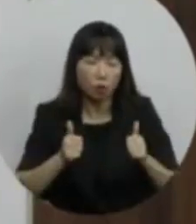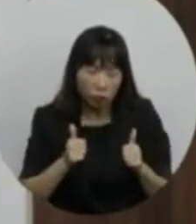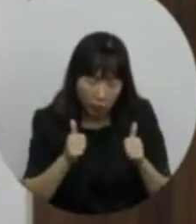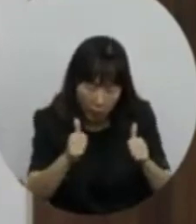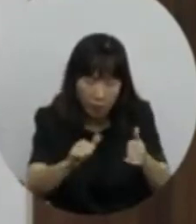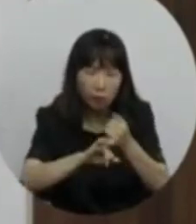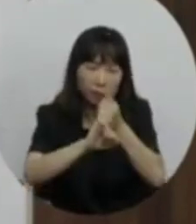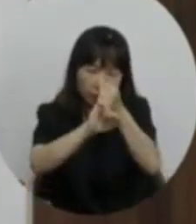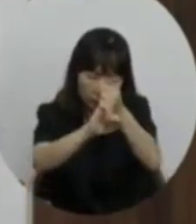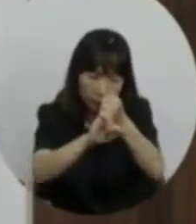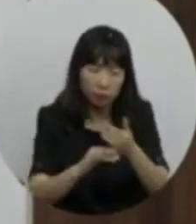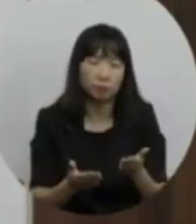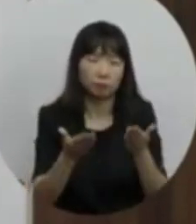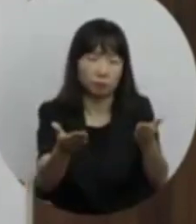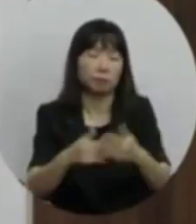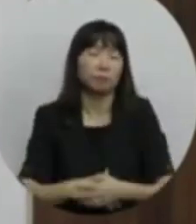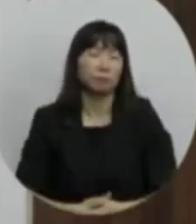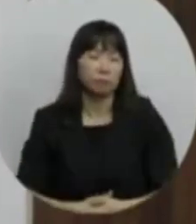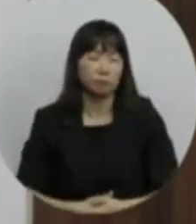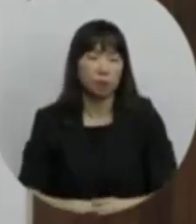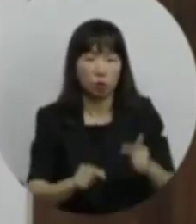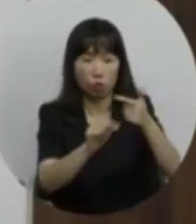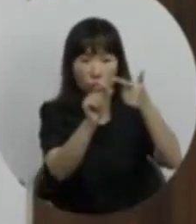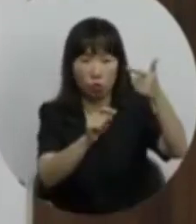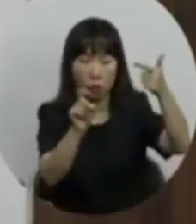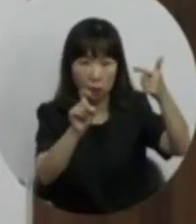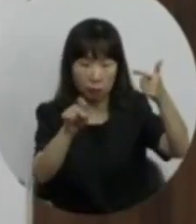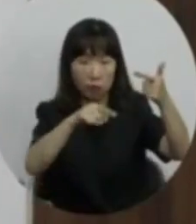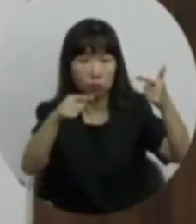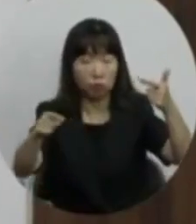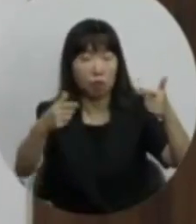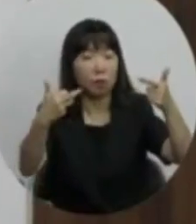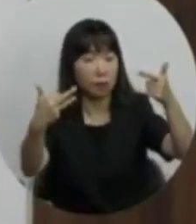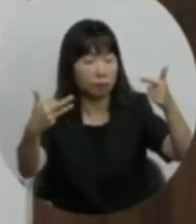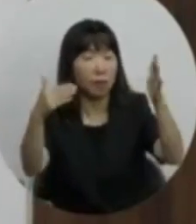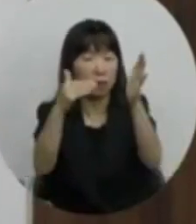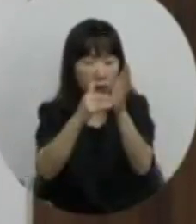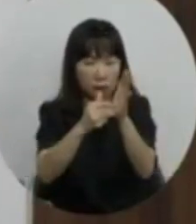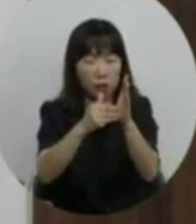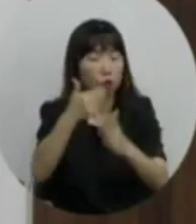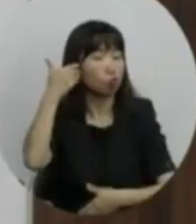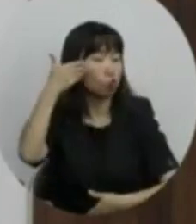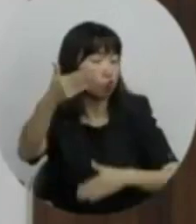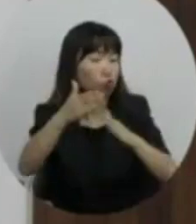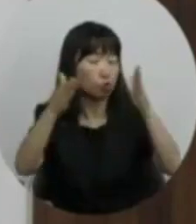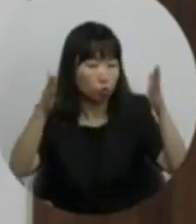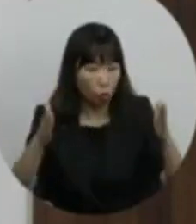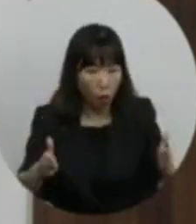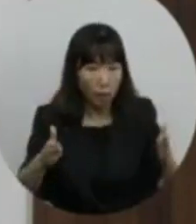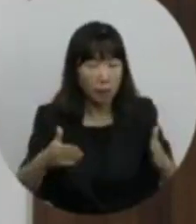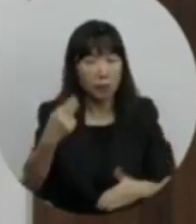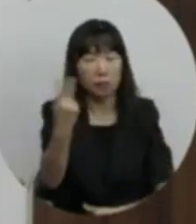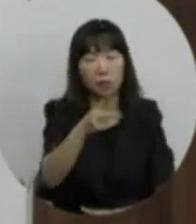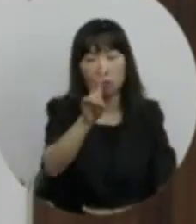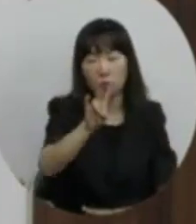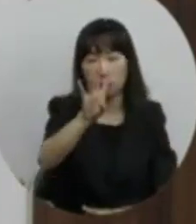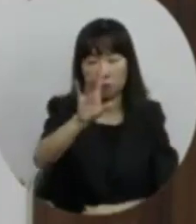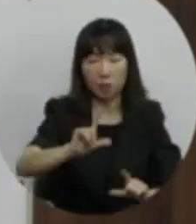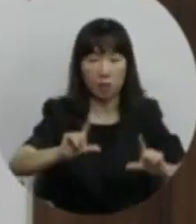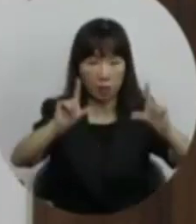것을 당부드립니다. 6월 10일부터 6월 18일까지 9일간은